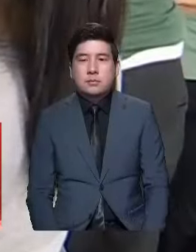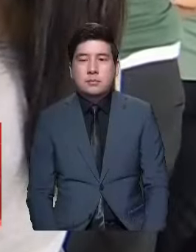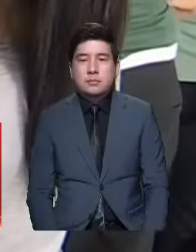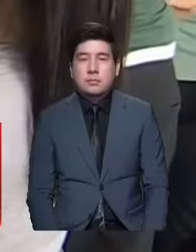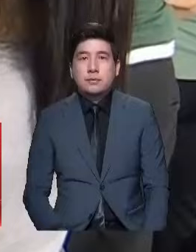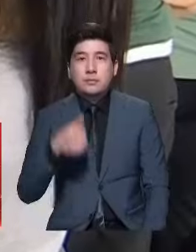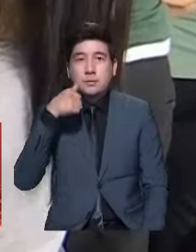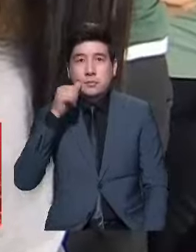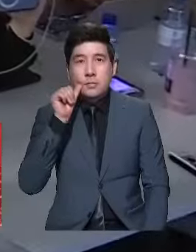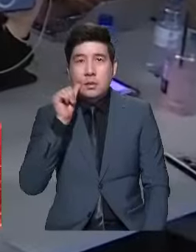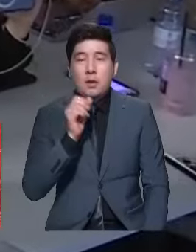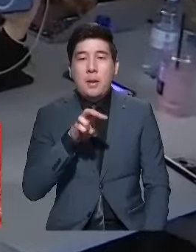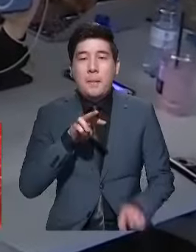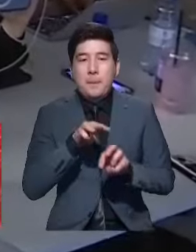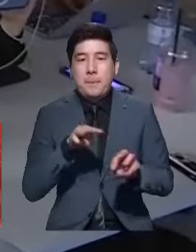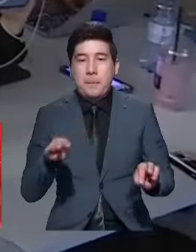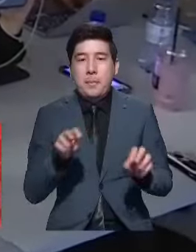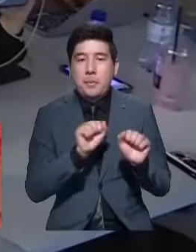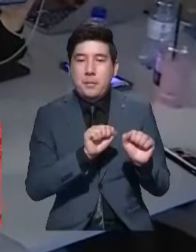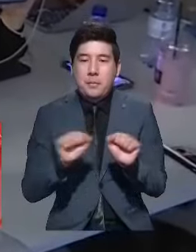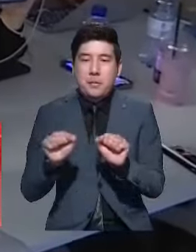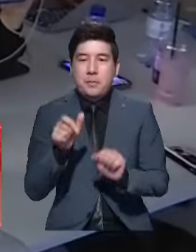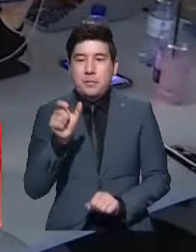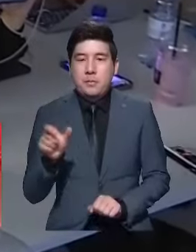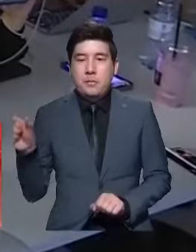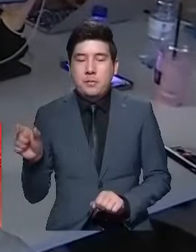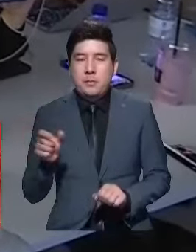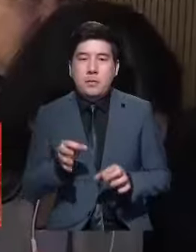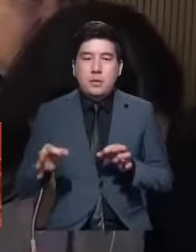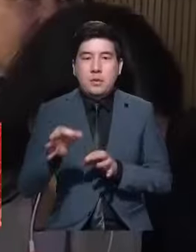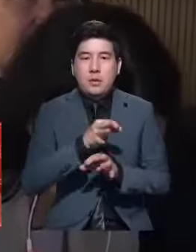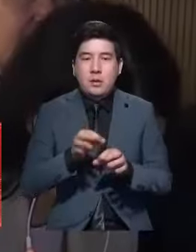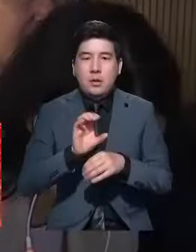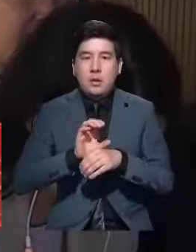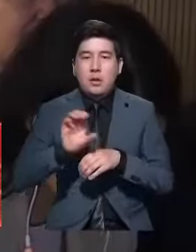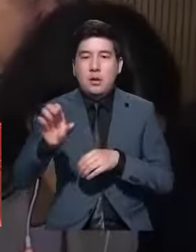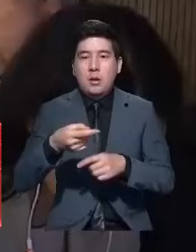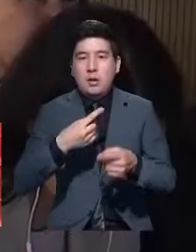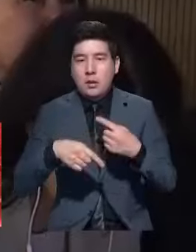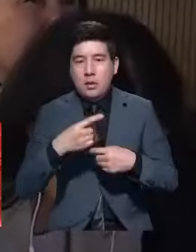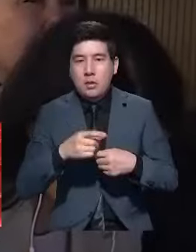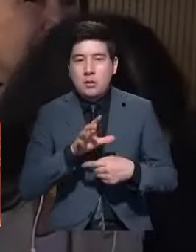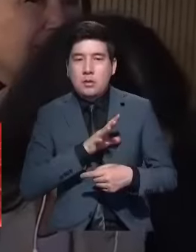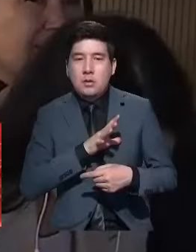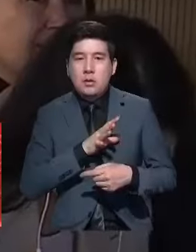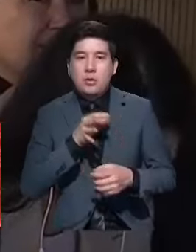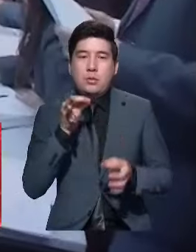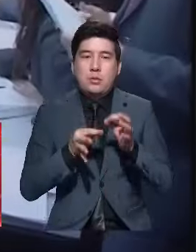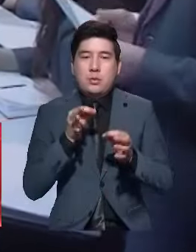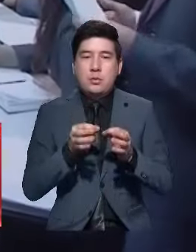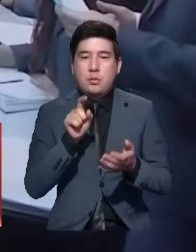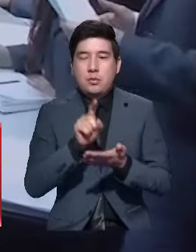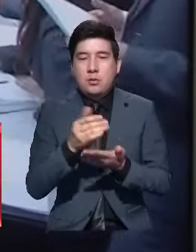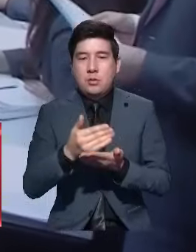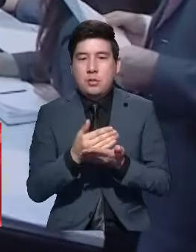Кеше экс-министрдің адвокаттары істі қайтадан сотқа дейінгі тергеу деңгейіне қайтаруды сұраған. Бүгінде сол сөзінен тайынбат, Бишімбаевқа